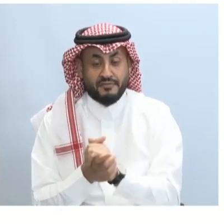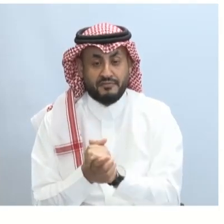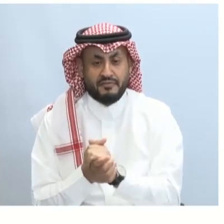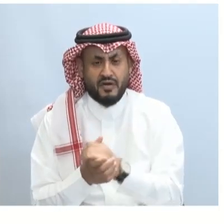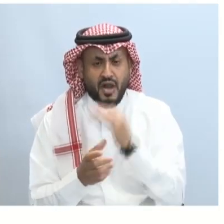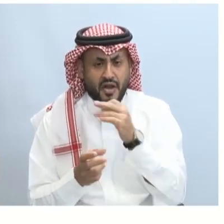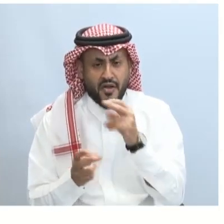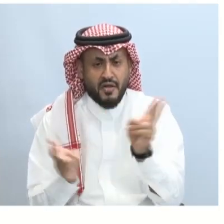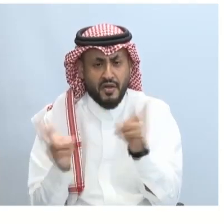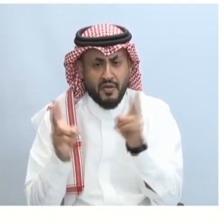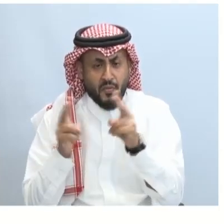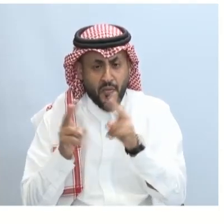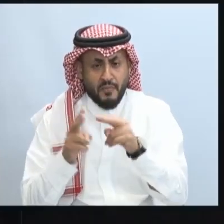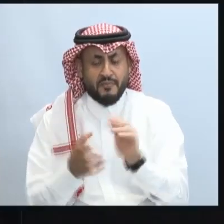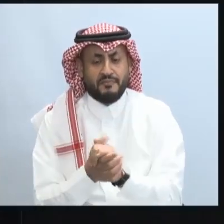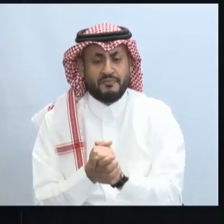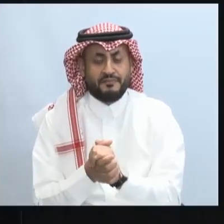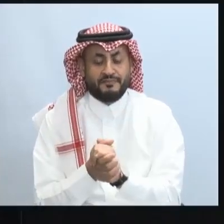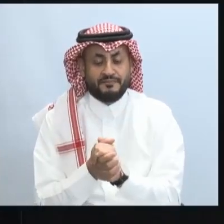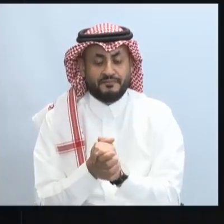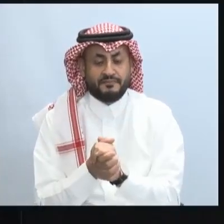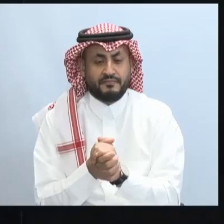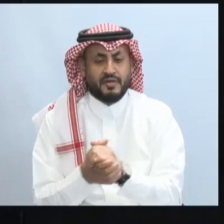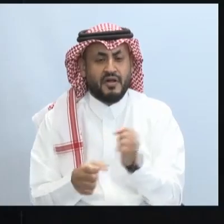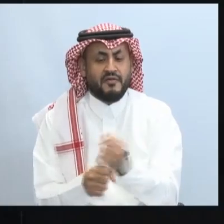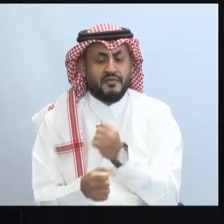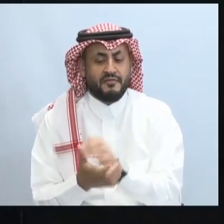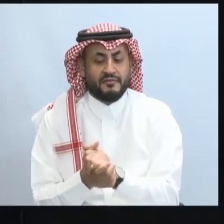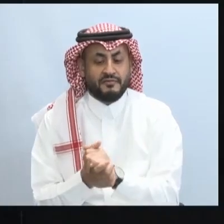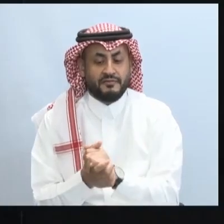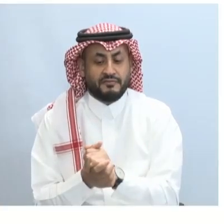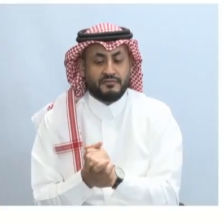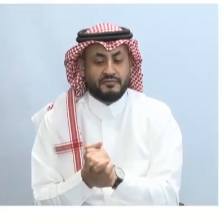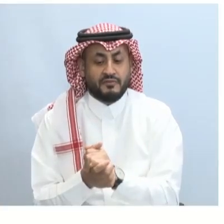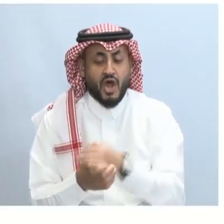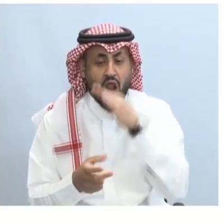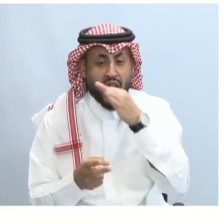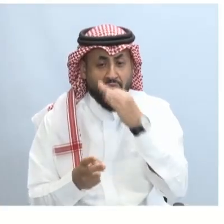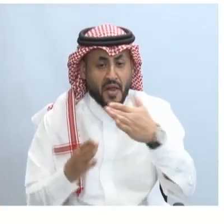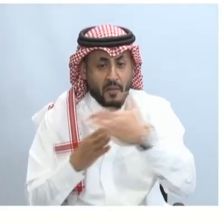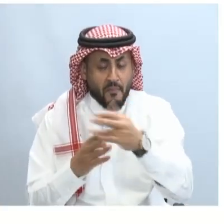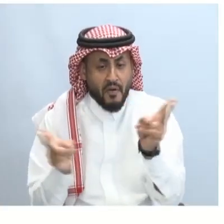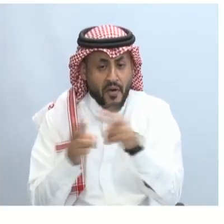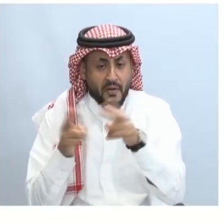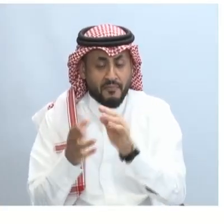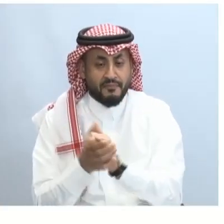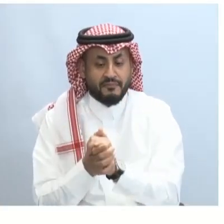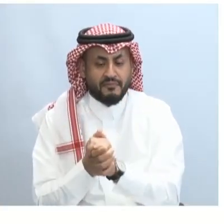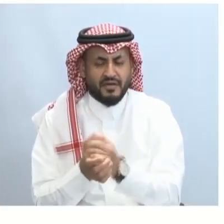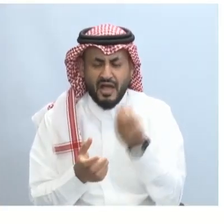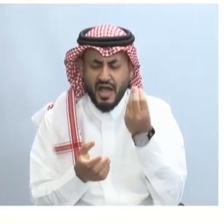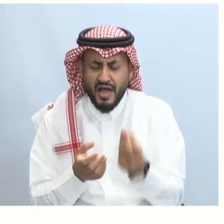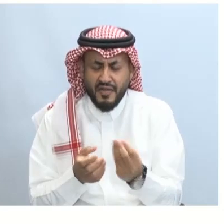اريد ان اشارك انا في حماس اريد ان اتحدث ماذا افعل هل اتحدث مباشره اثناء حديثه او